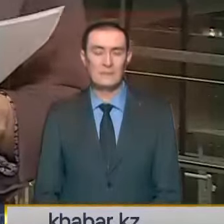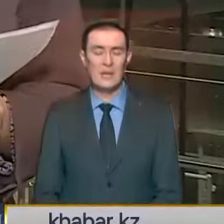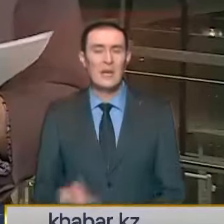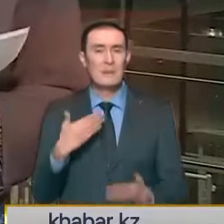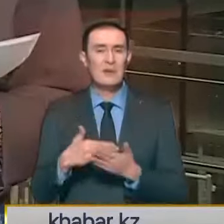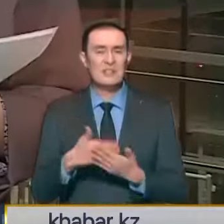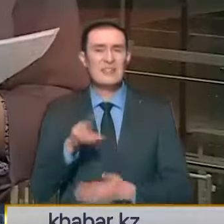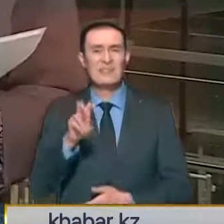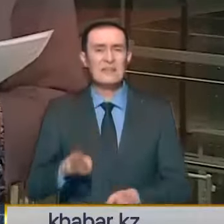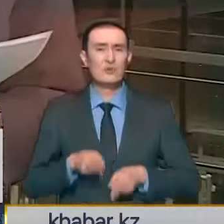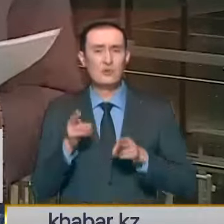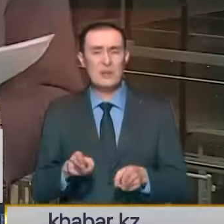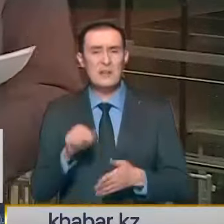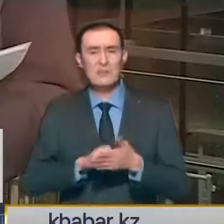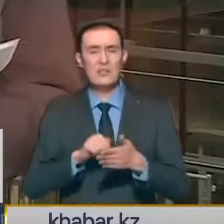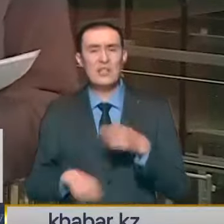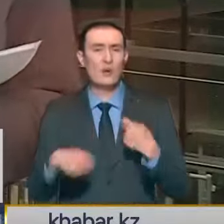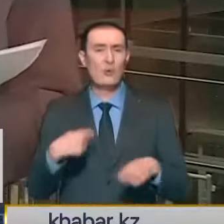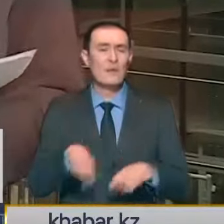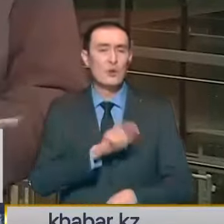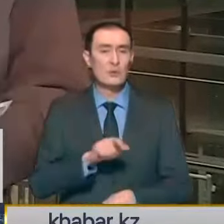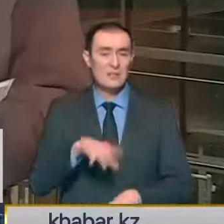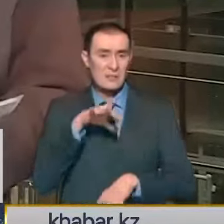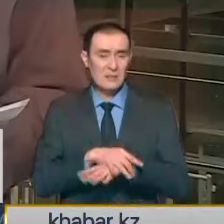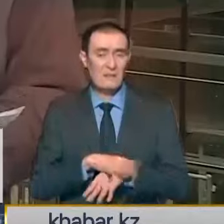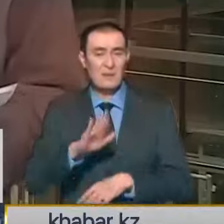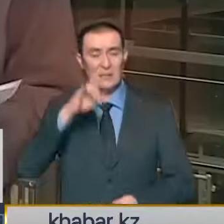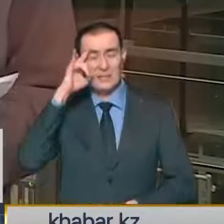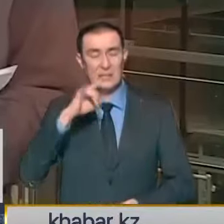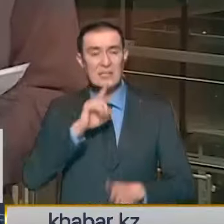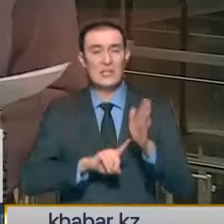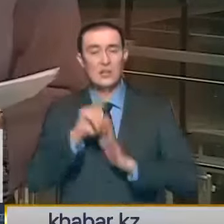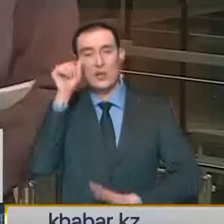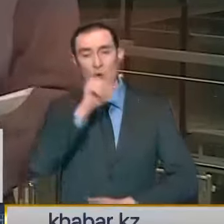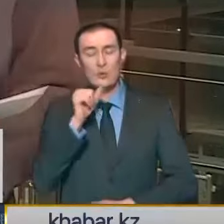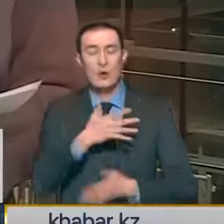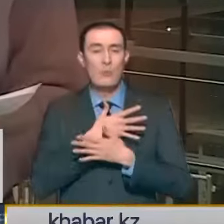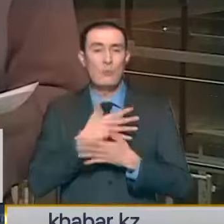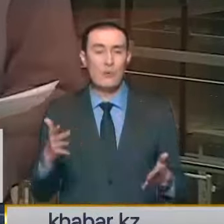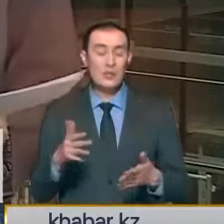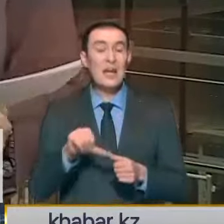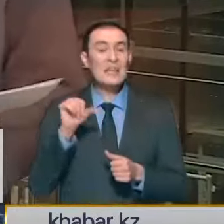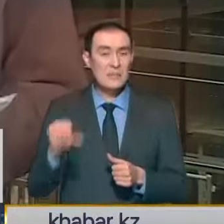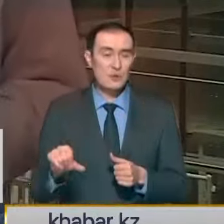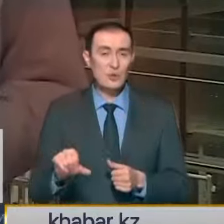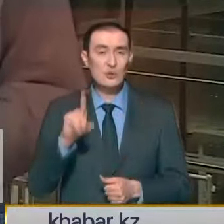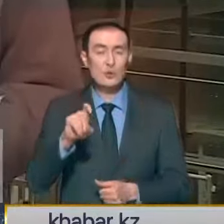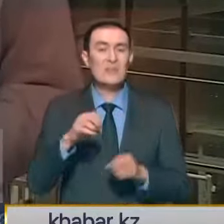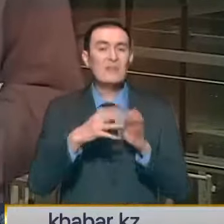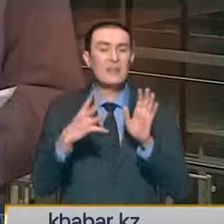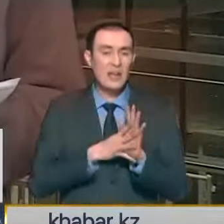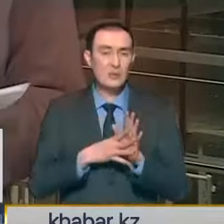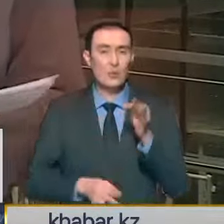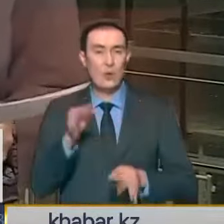Почти 200 преступлений, связанных с торговлей людьми, зарегистрировали в Казахстане с начала года. Больше всего, а именно